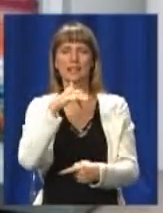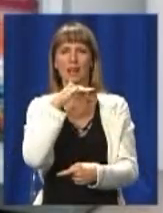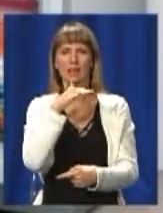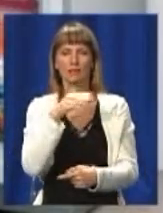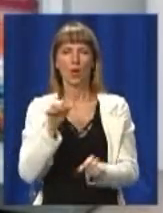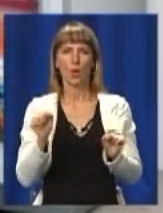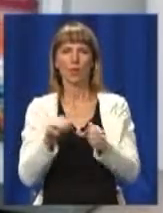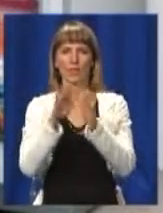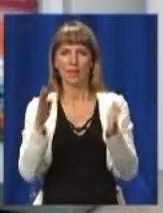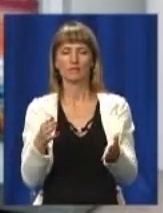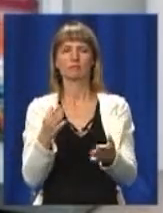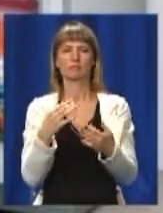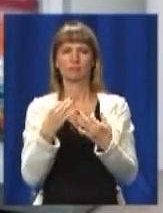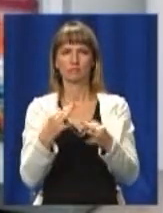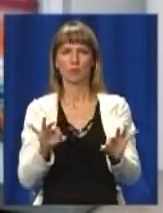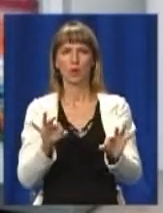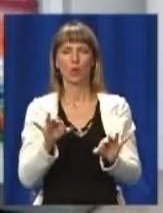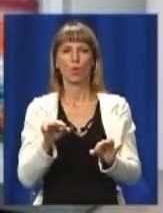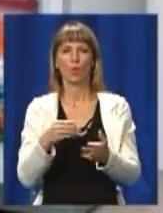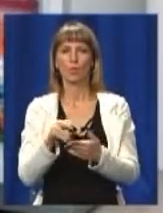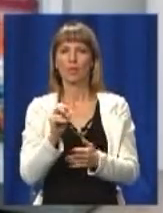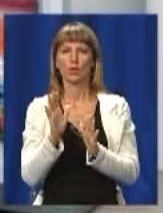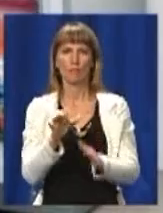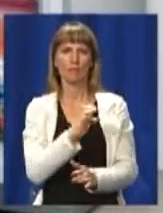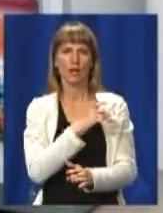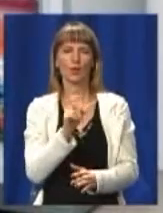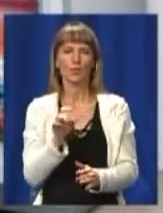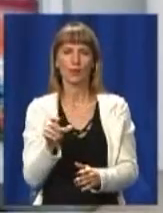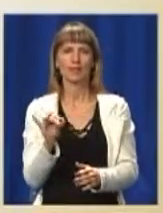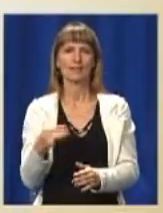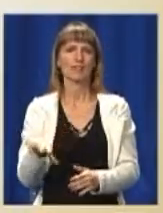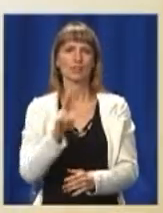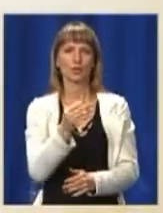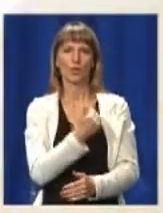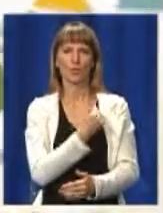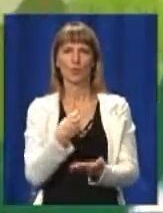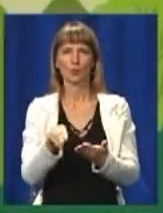стали доступними не лише заможним людям, але й всім бажаючим.